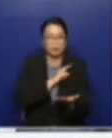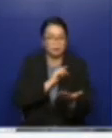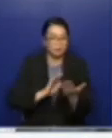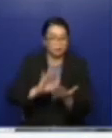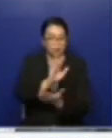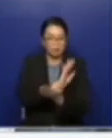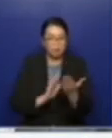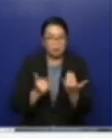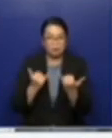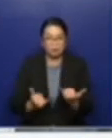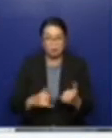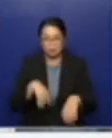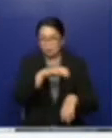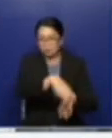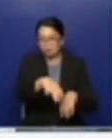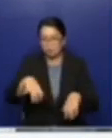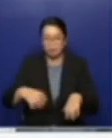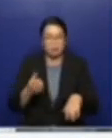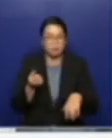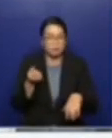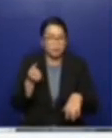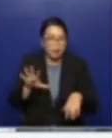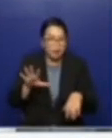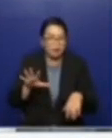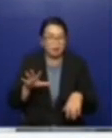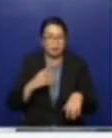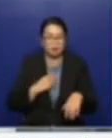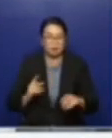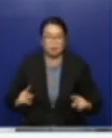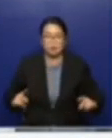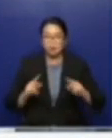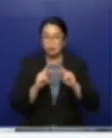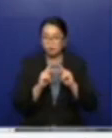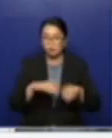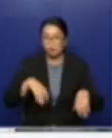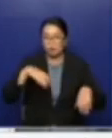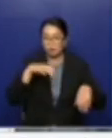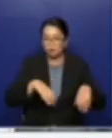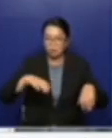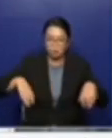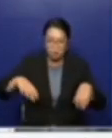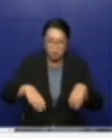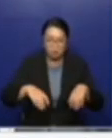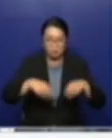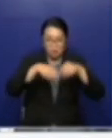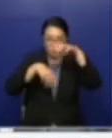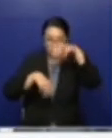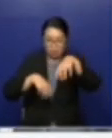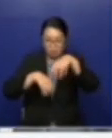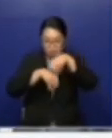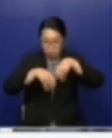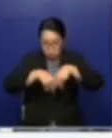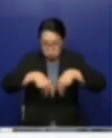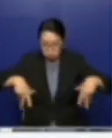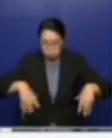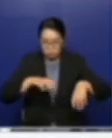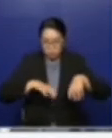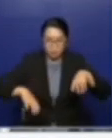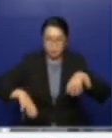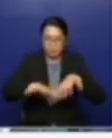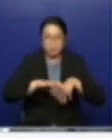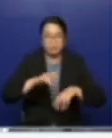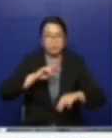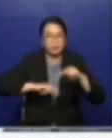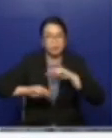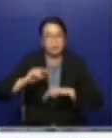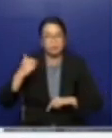หมด15หน่วยงานด้วยกันเป็นกระทรวงทบวงกรมและมีหน่วยงานย่อยอีก2หน่วยงานในขณะ